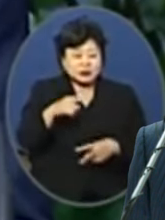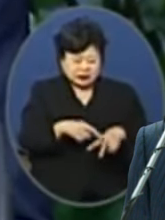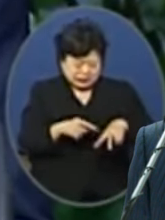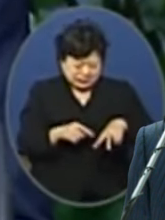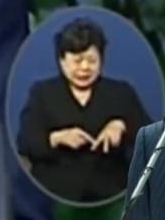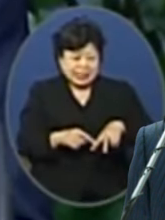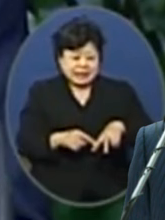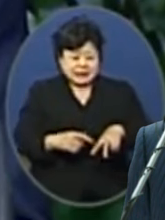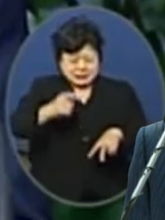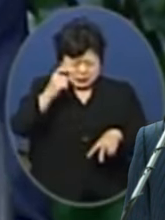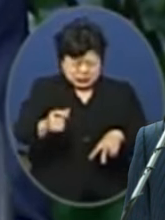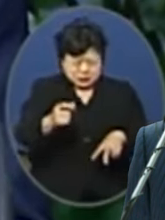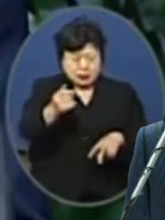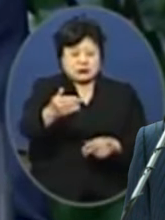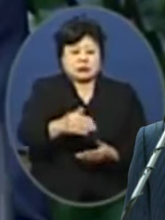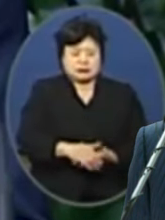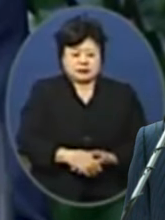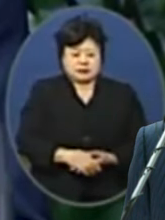힘을